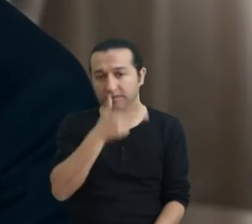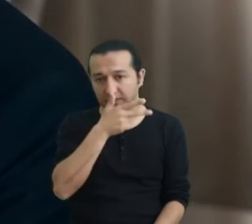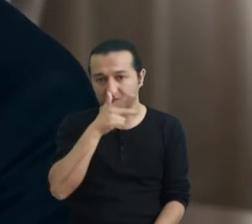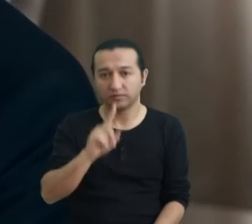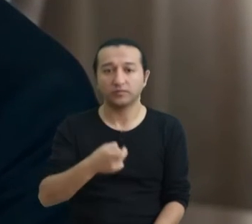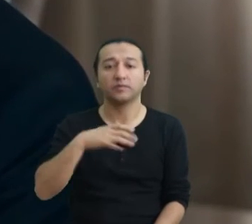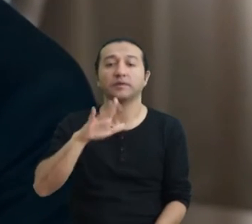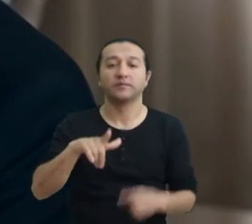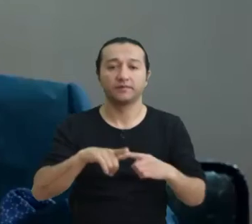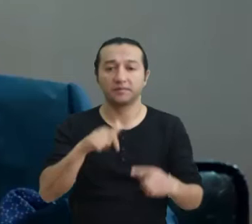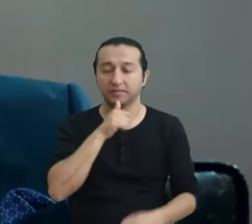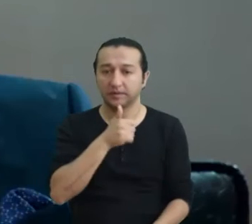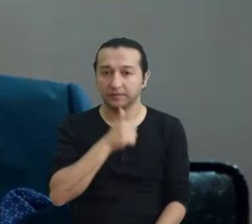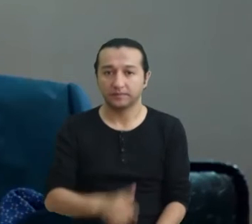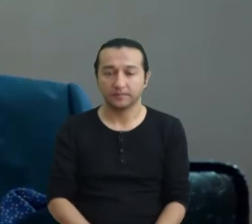Maalesef bulamadım Fehmi Bey.